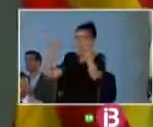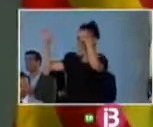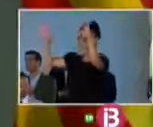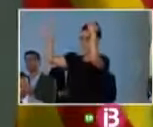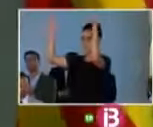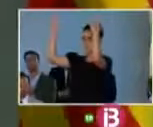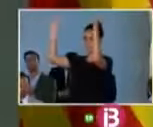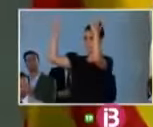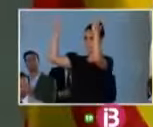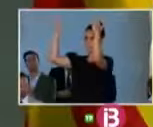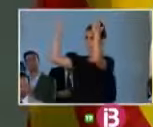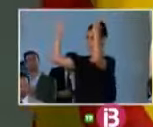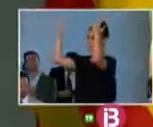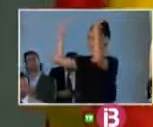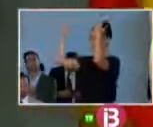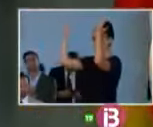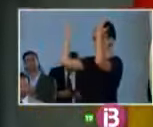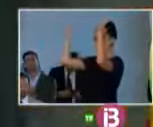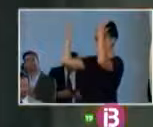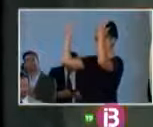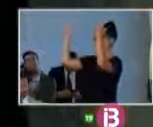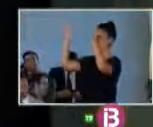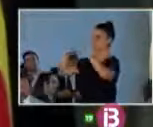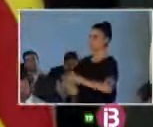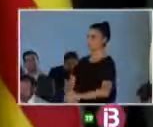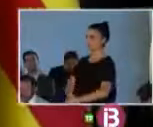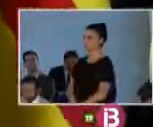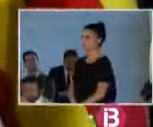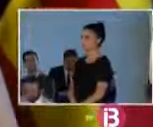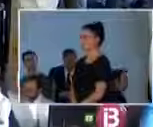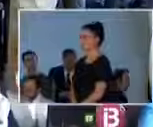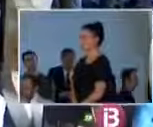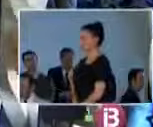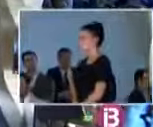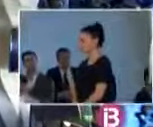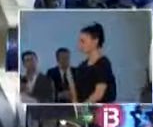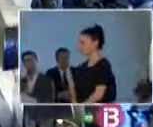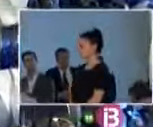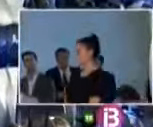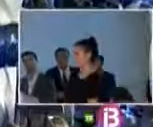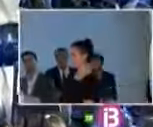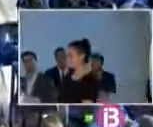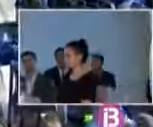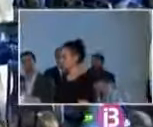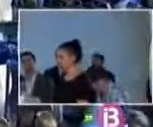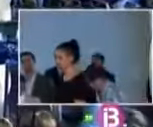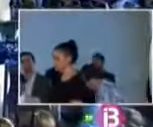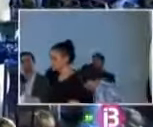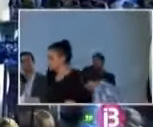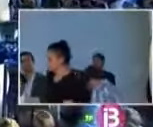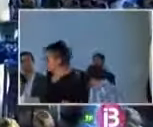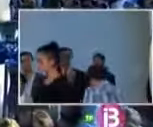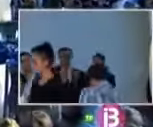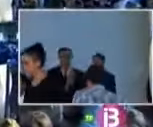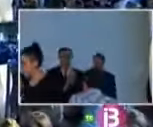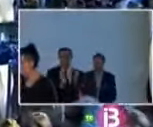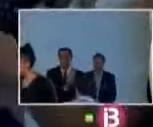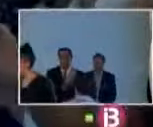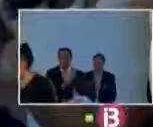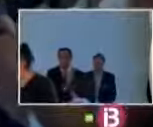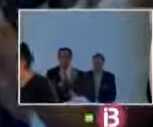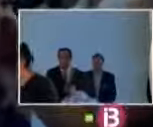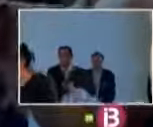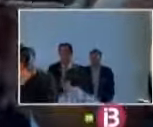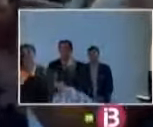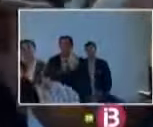la Constitució i també l'Estatut d'Autonomia de les Illes Balears. Ara es preveu que faci un